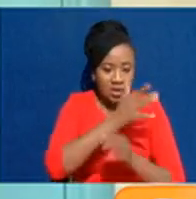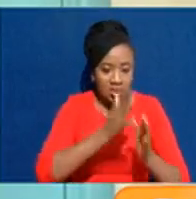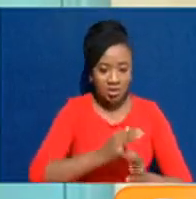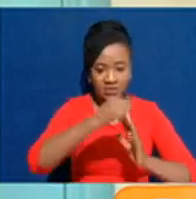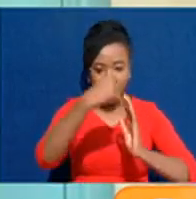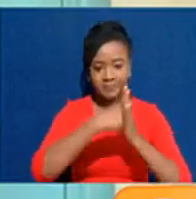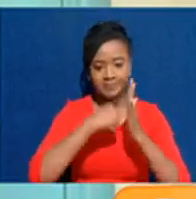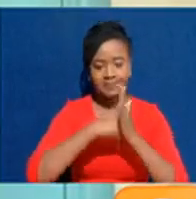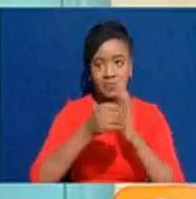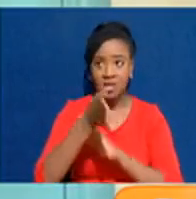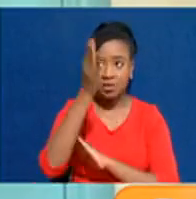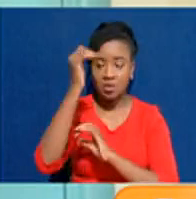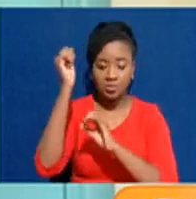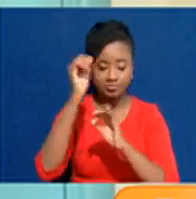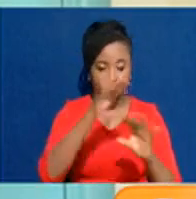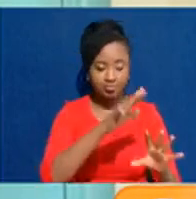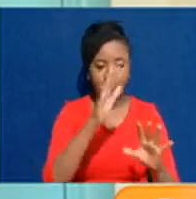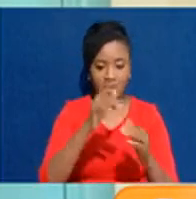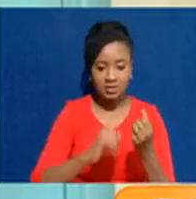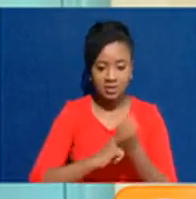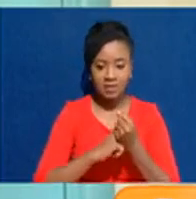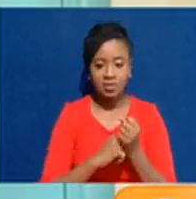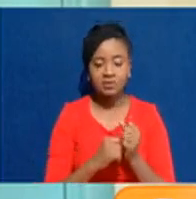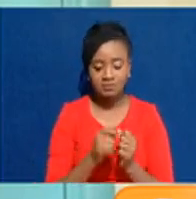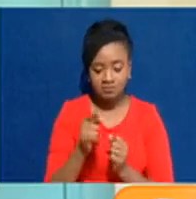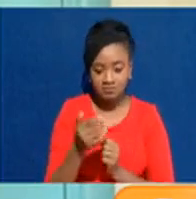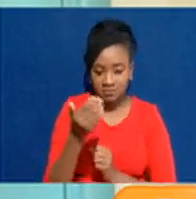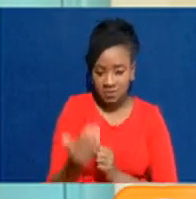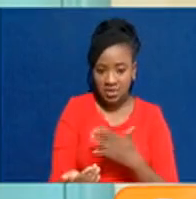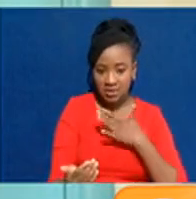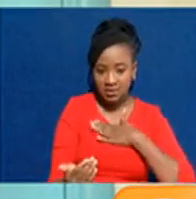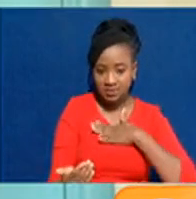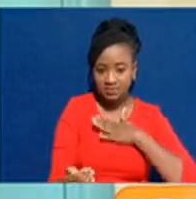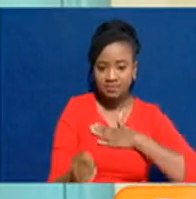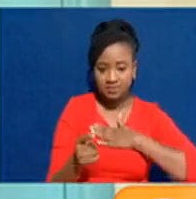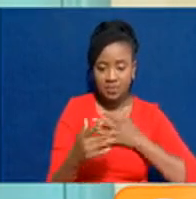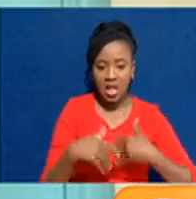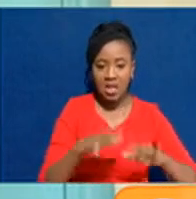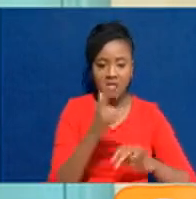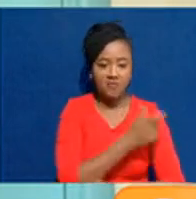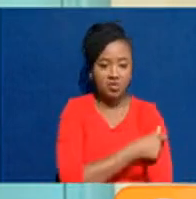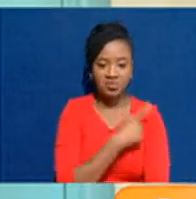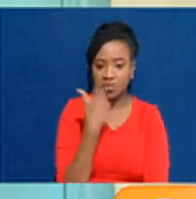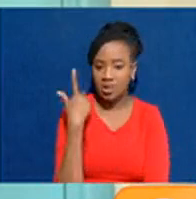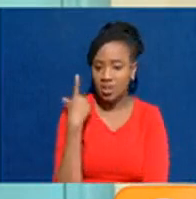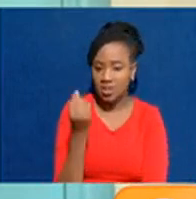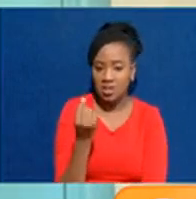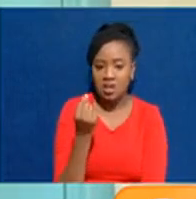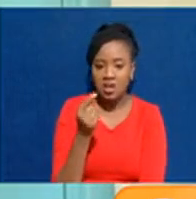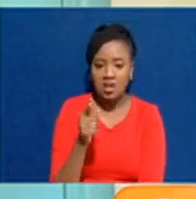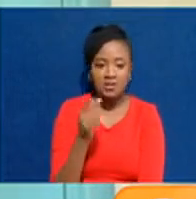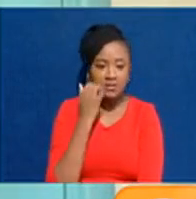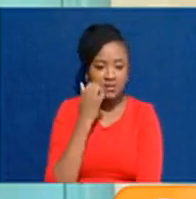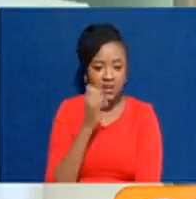na Mwenyezi Mungu pia kukubali, mtoto leo ametoka hospitali juzi ikiwa hana